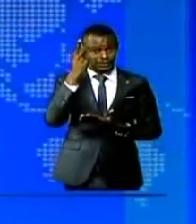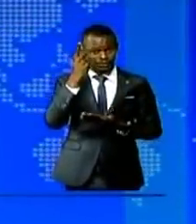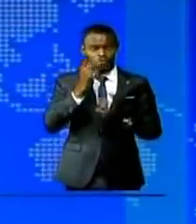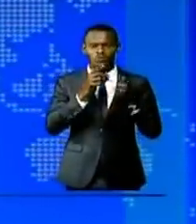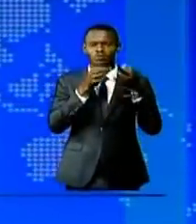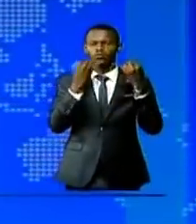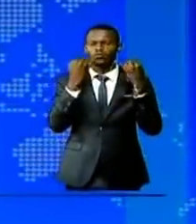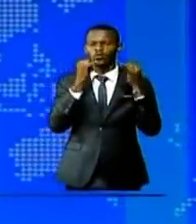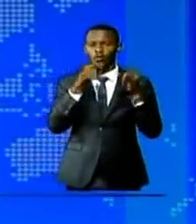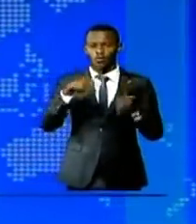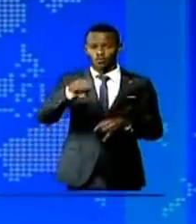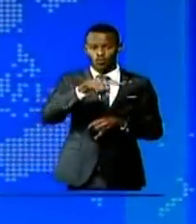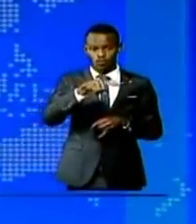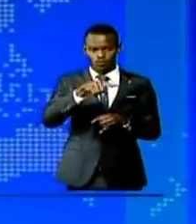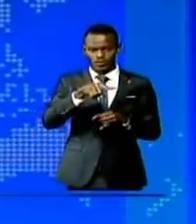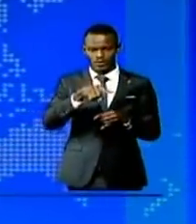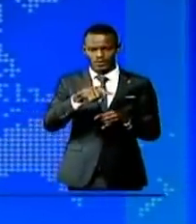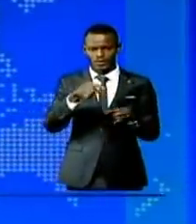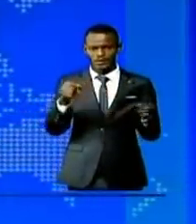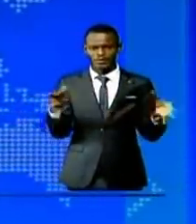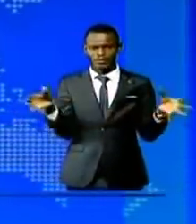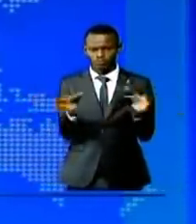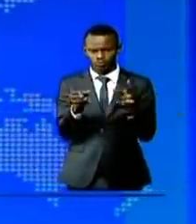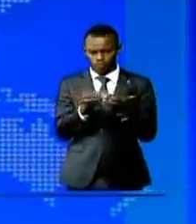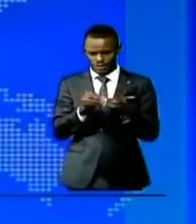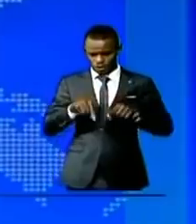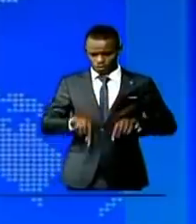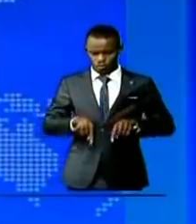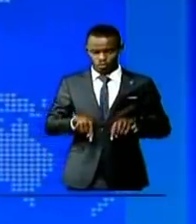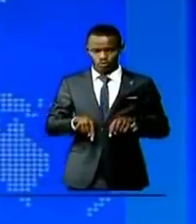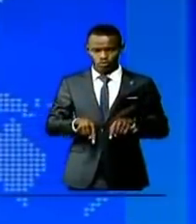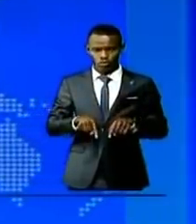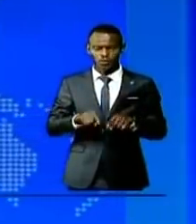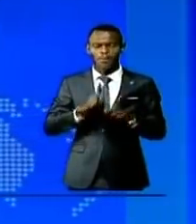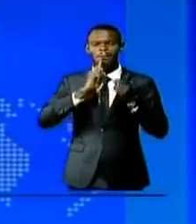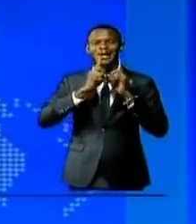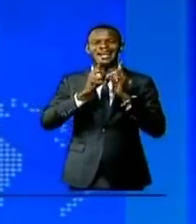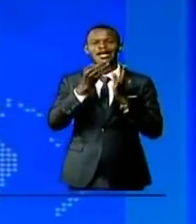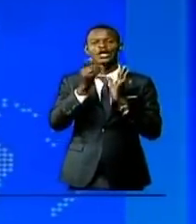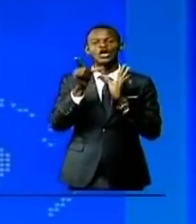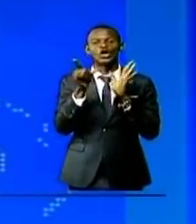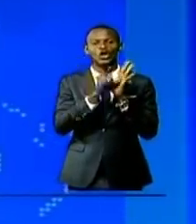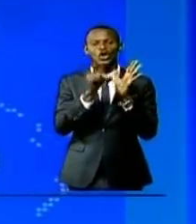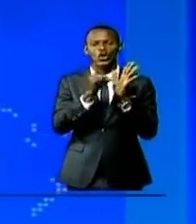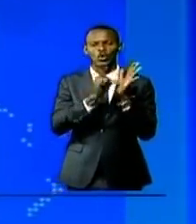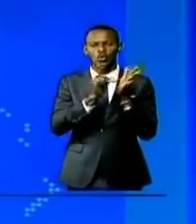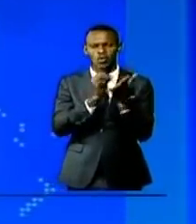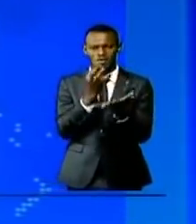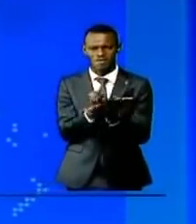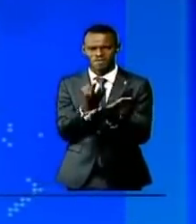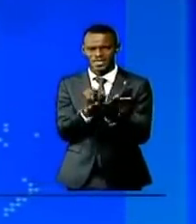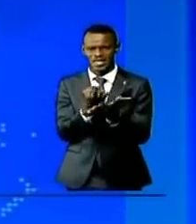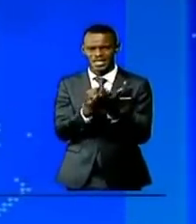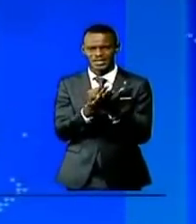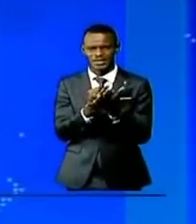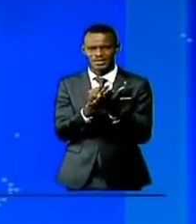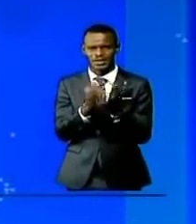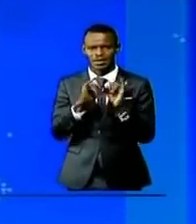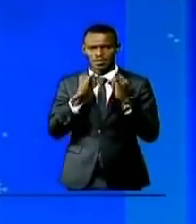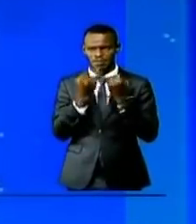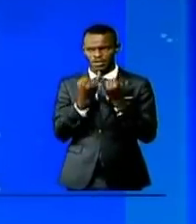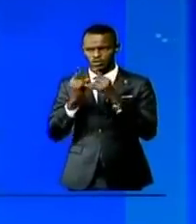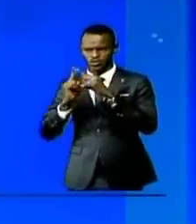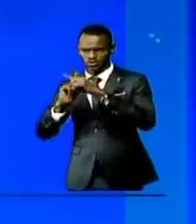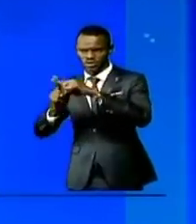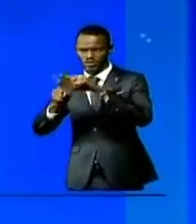fiscale sur la loi des finances 2022 avec plusieurs experts des institutions financières à l'intention des cadres et